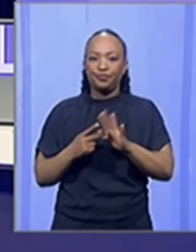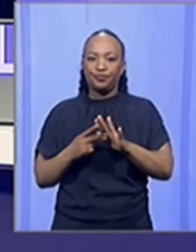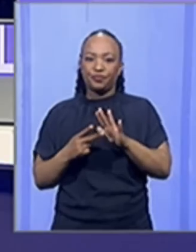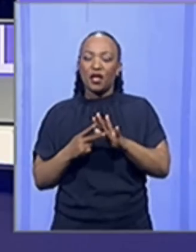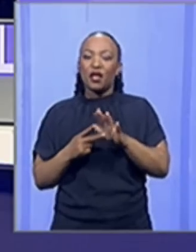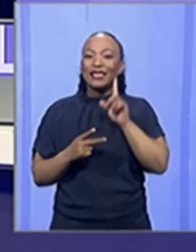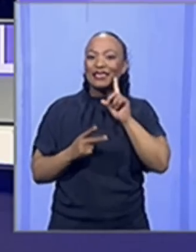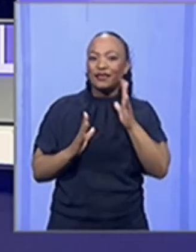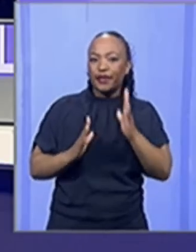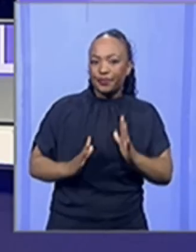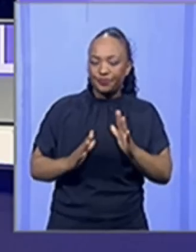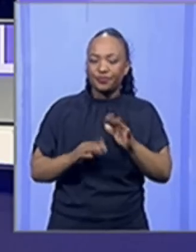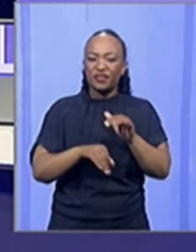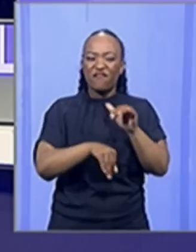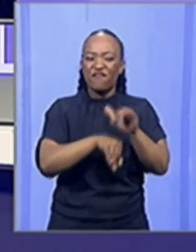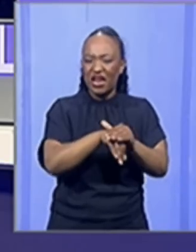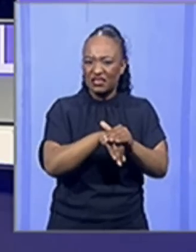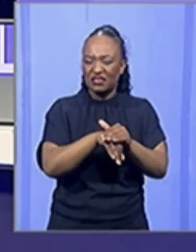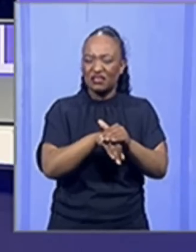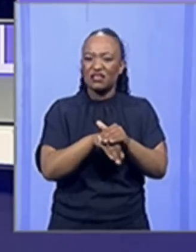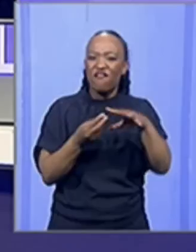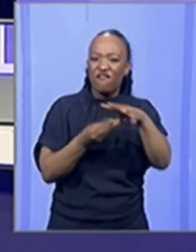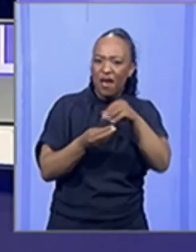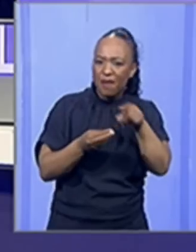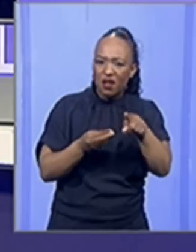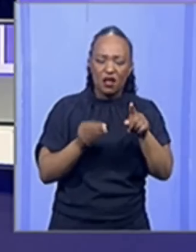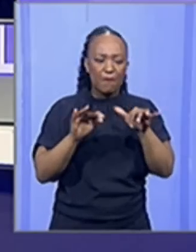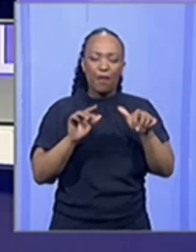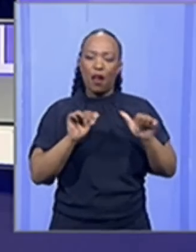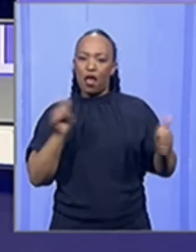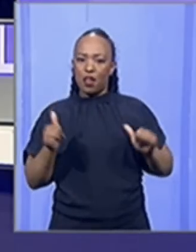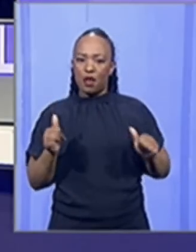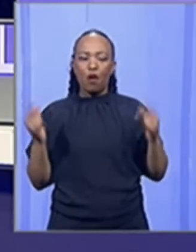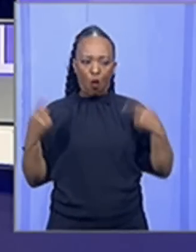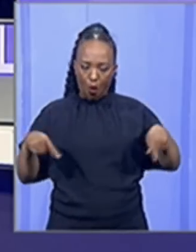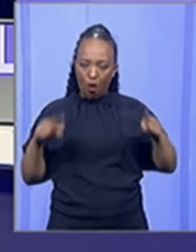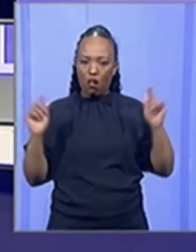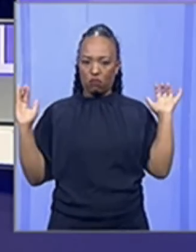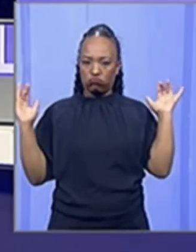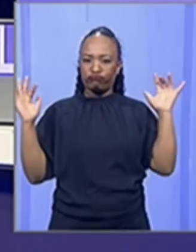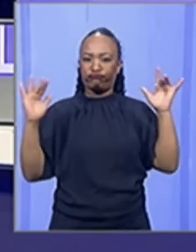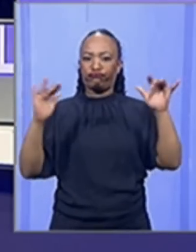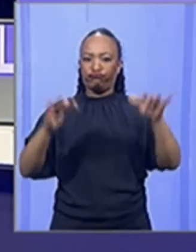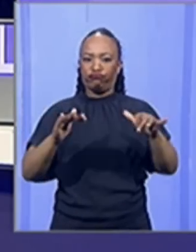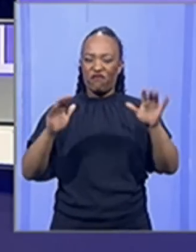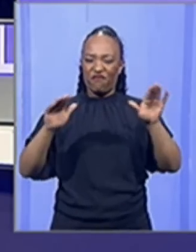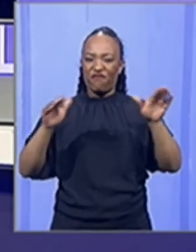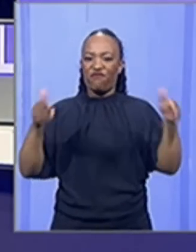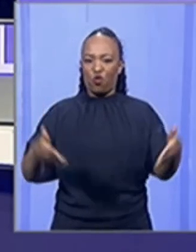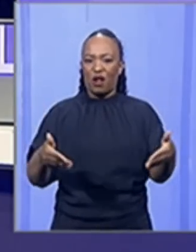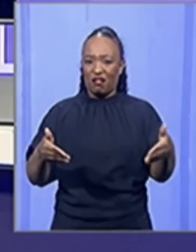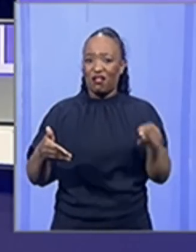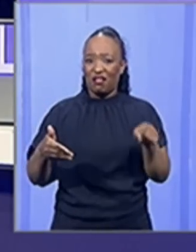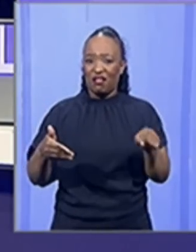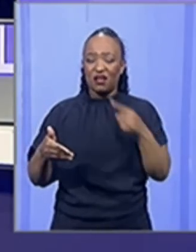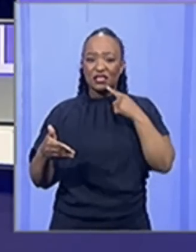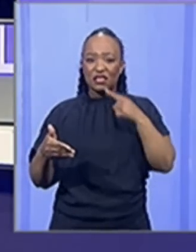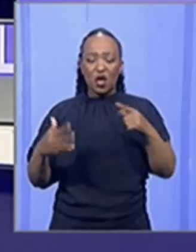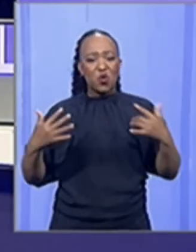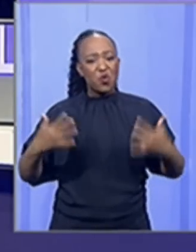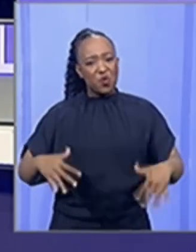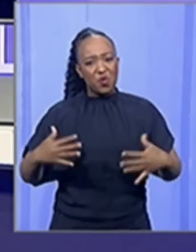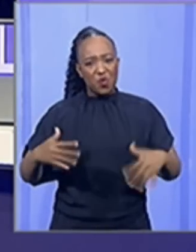ditsala a na thologetse phitlho e go neelana ka tlotlo ya bofelo. Bangwe ba baagi ba kaile fa e ka bo le bogologolo go